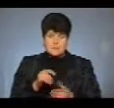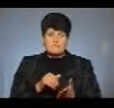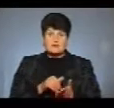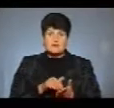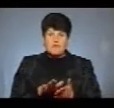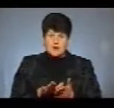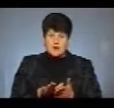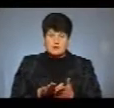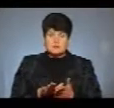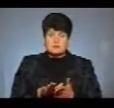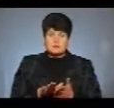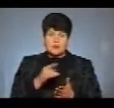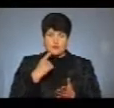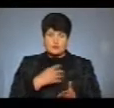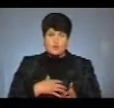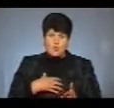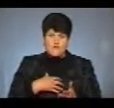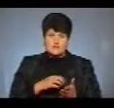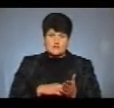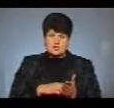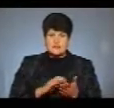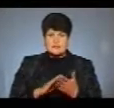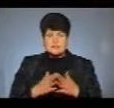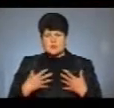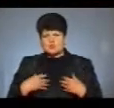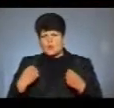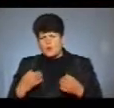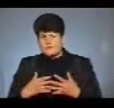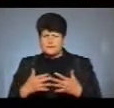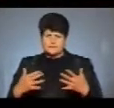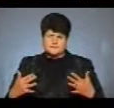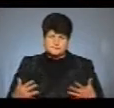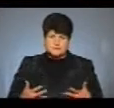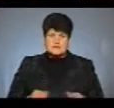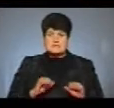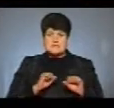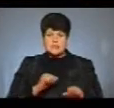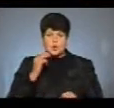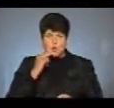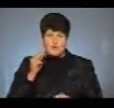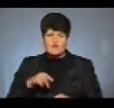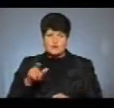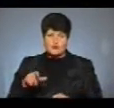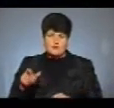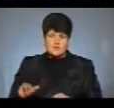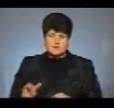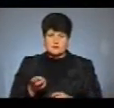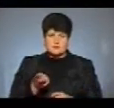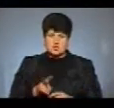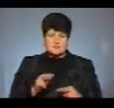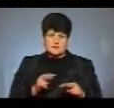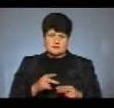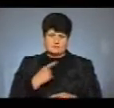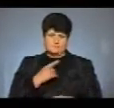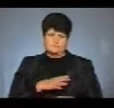відмовляється і силається на поважні причини, на стан здоров'я. Захисники обвинувачених неявку свідків не коментували. Анжела